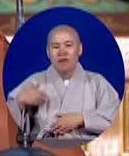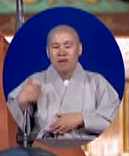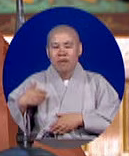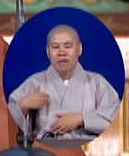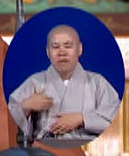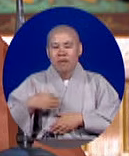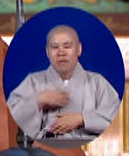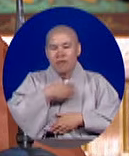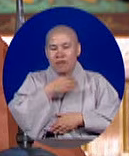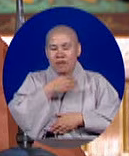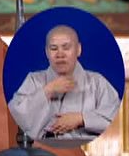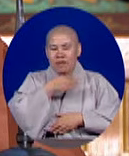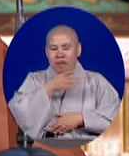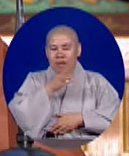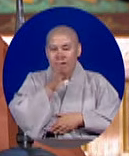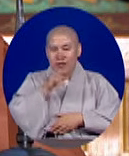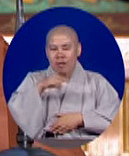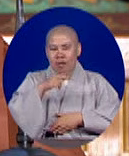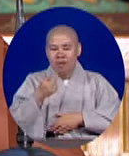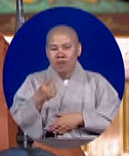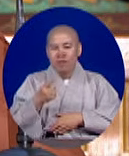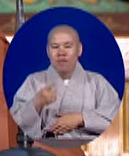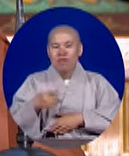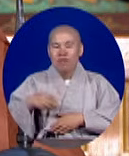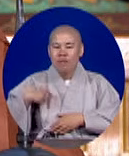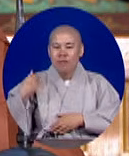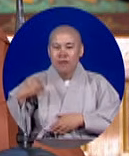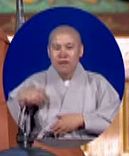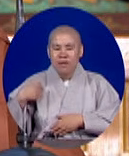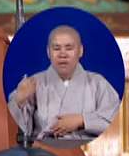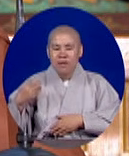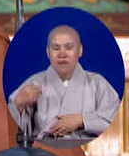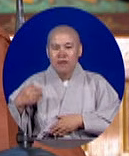나이 많다고 그거 압니까? 그거 몰라요.